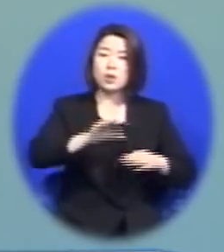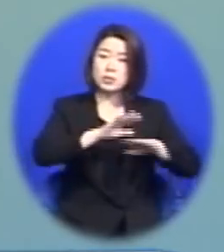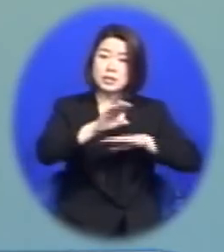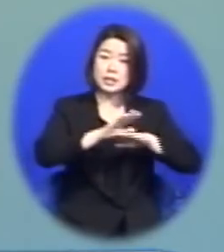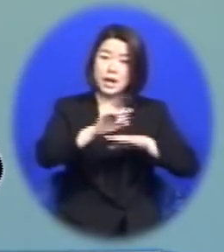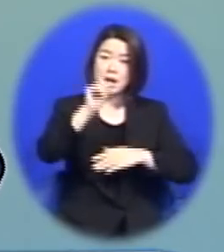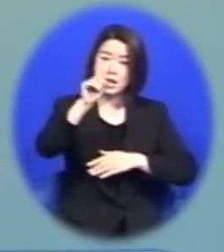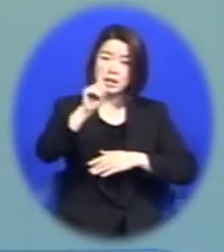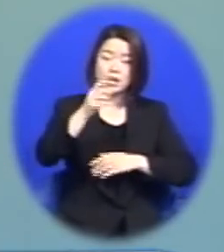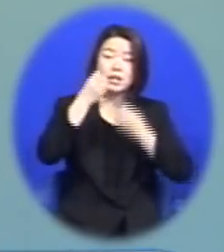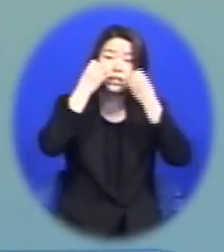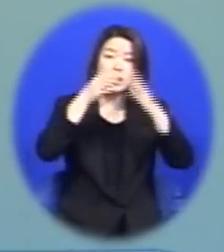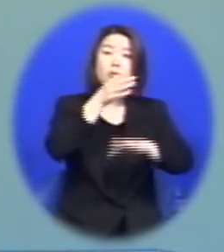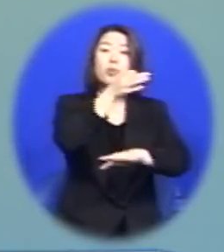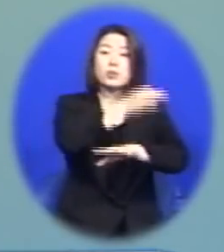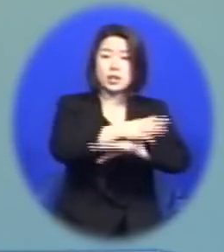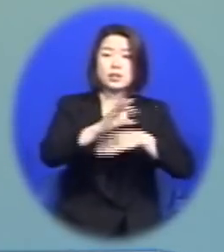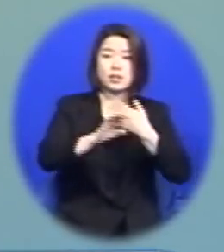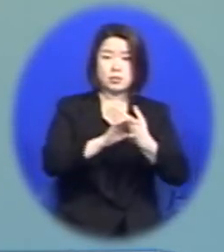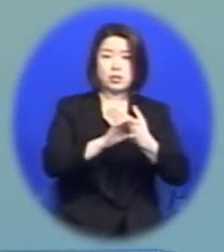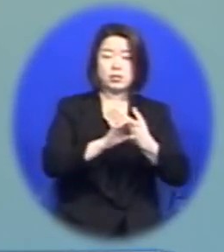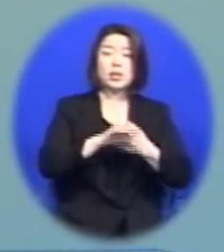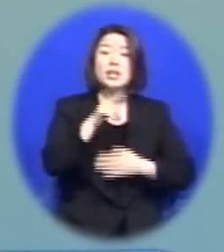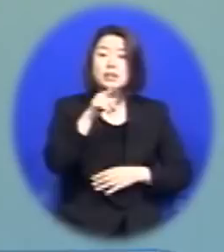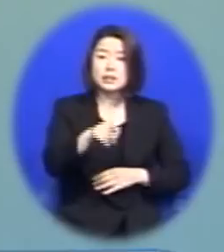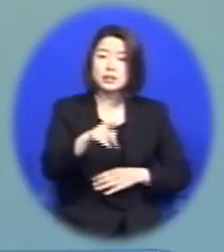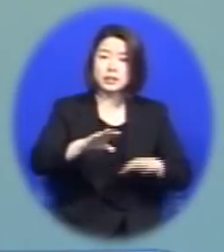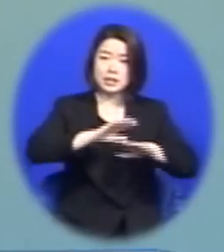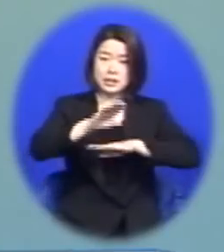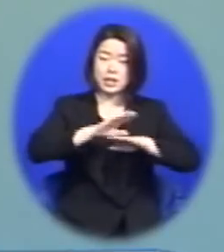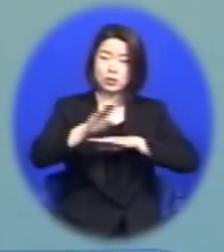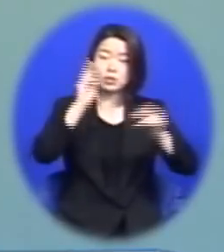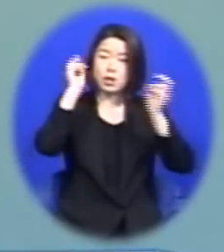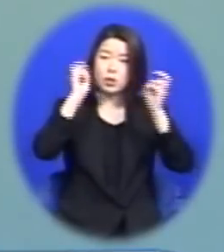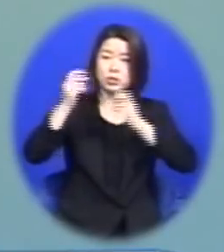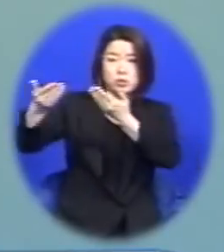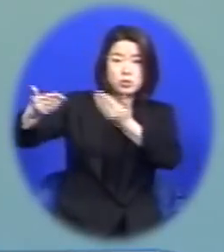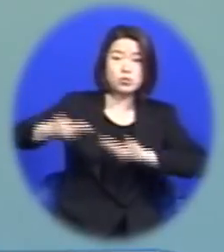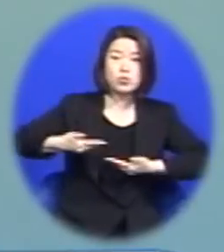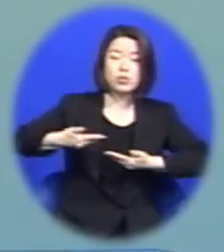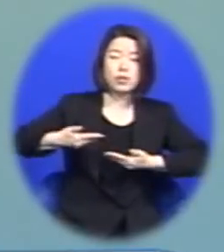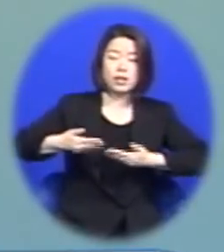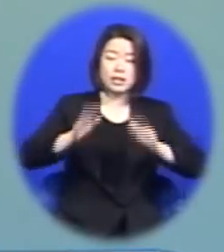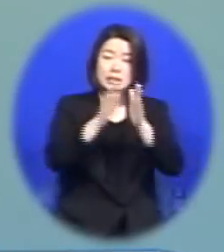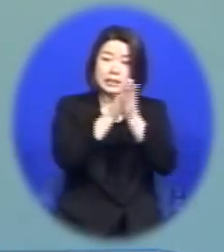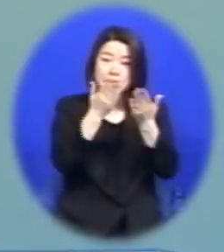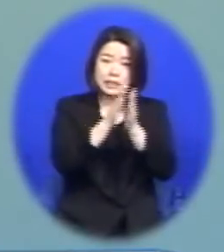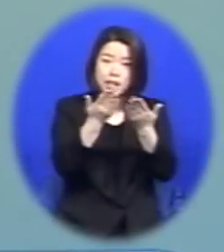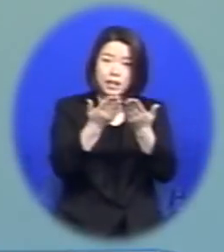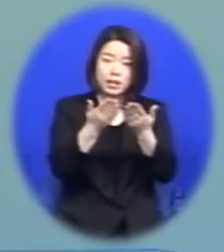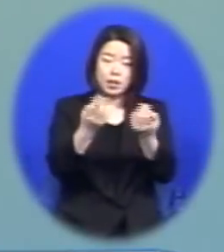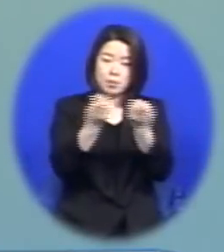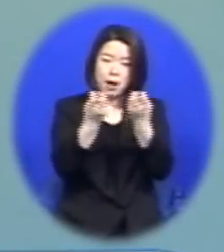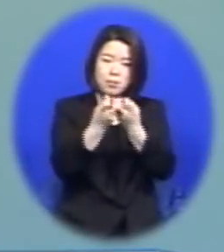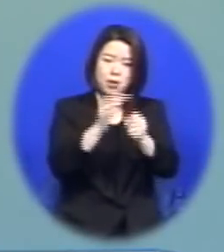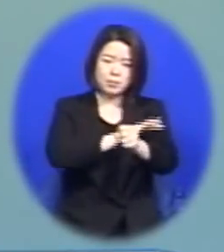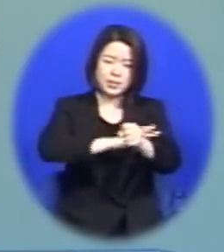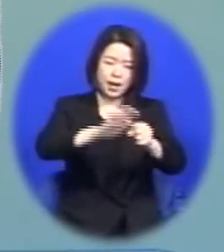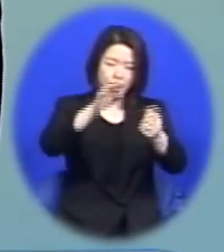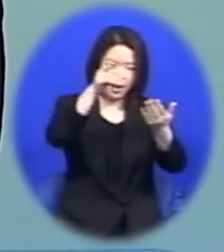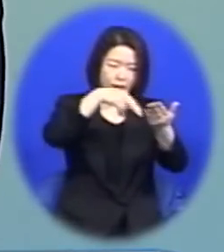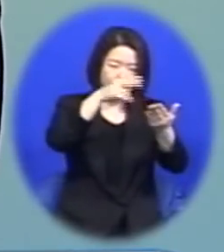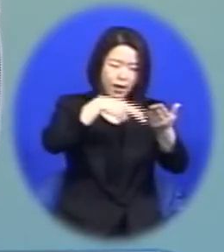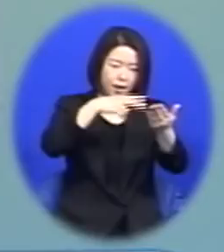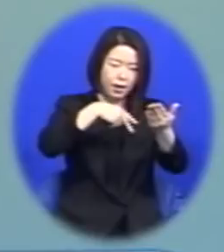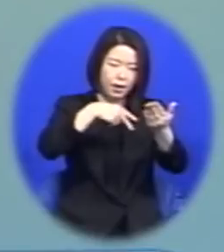하나를 구입했다 그러면 여러분을 그 자동차 회사에서 보내준 메뉴얼을 아마 잘 보실 거에요 이 차는 어떻게